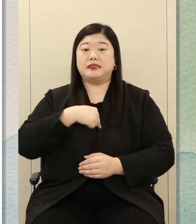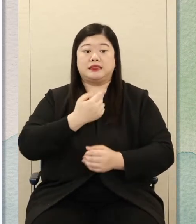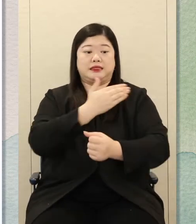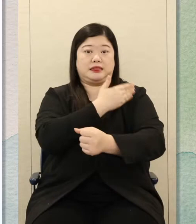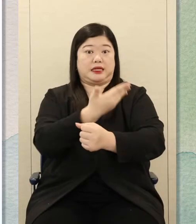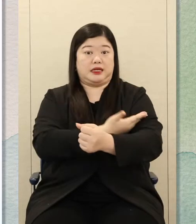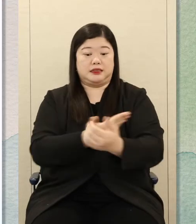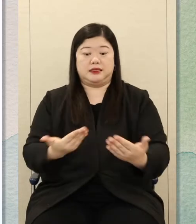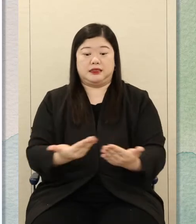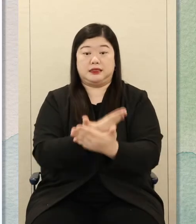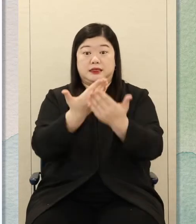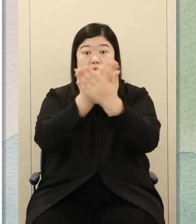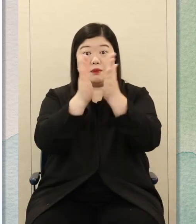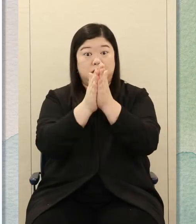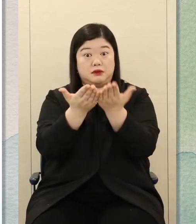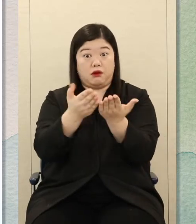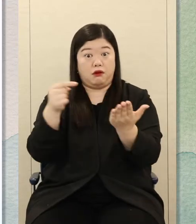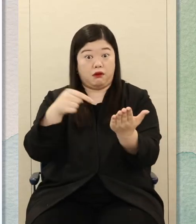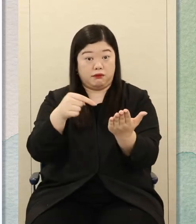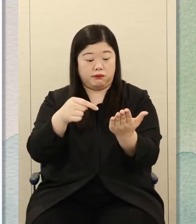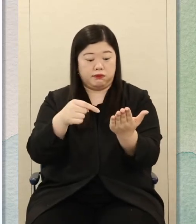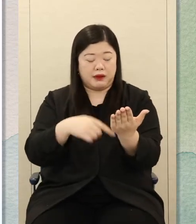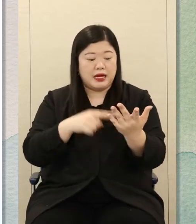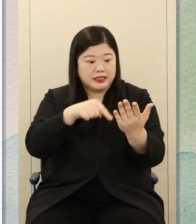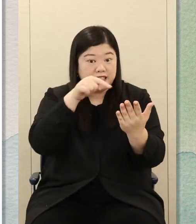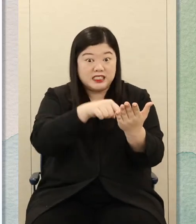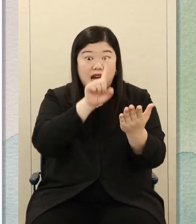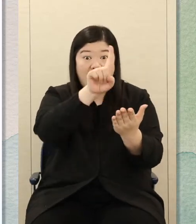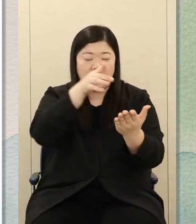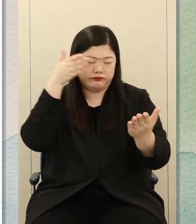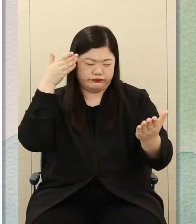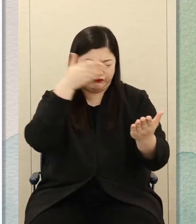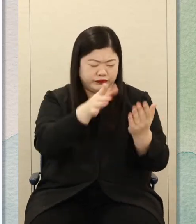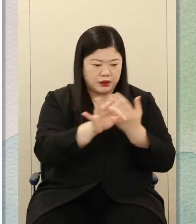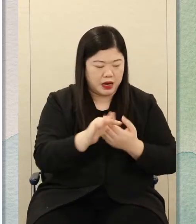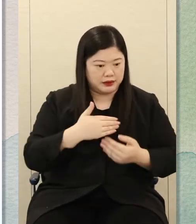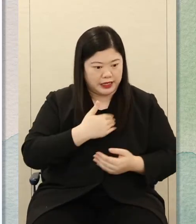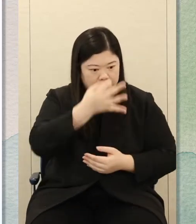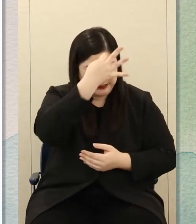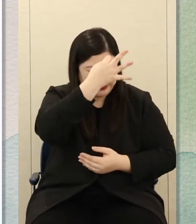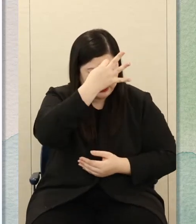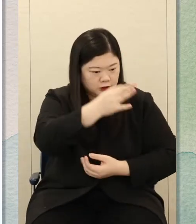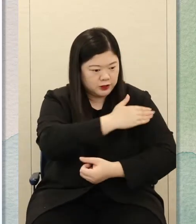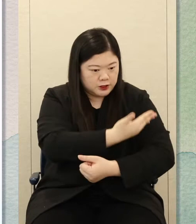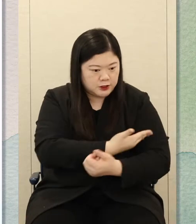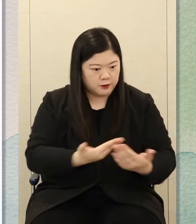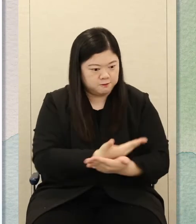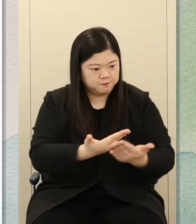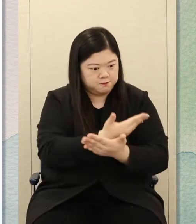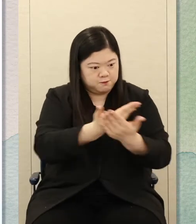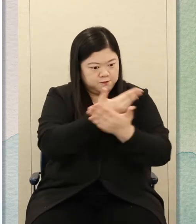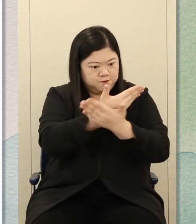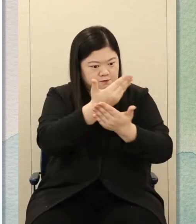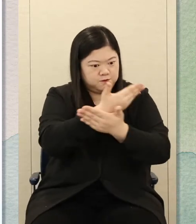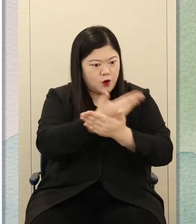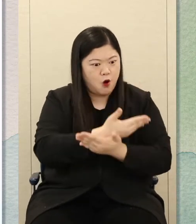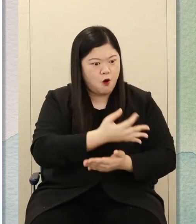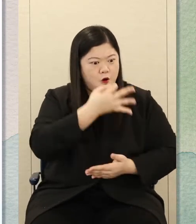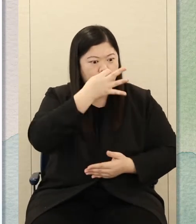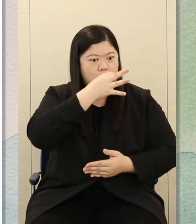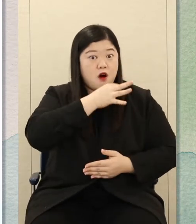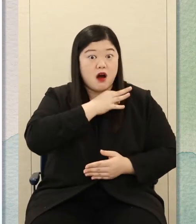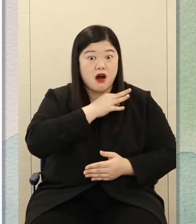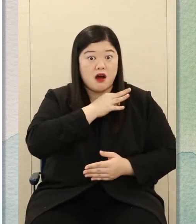자기계발서를 계속 읽으면 자기계발만 계속하게 돼요. 그래서 자기계발을 계속하는데 자기계발은